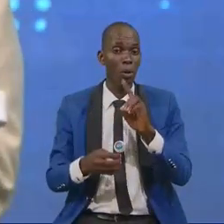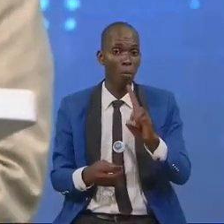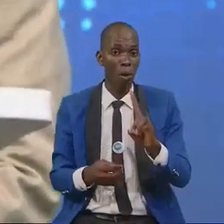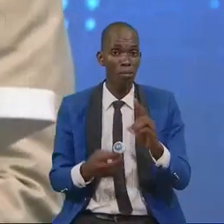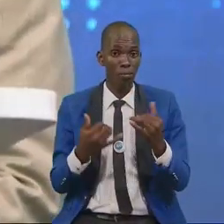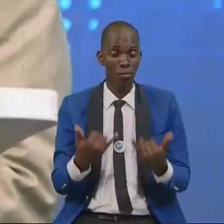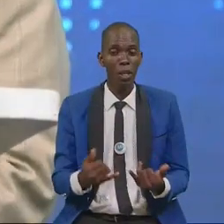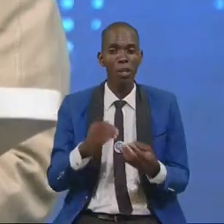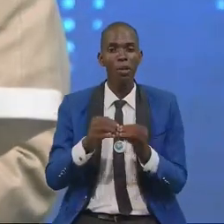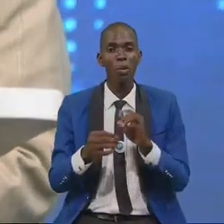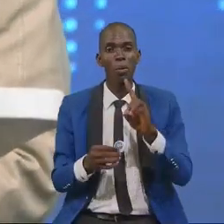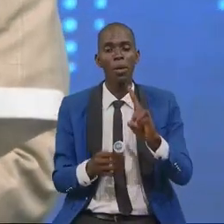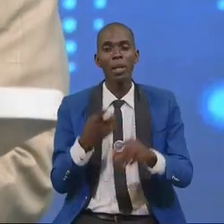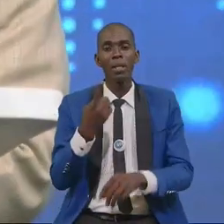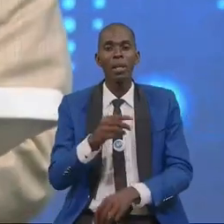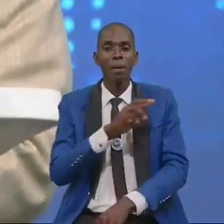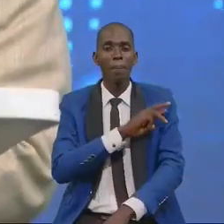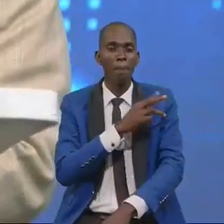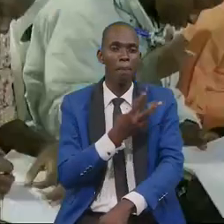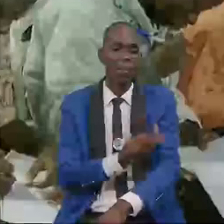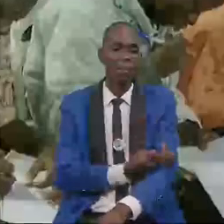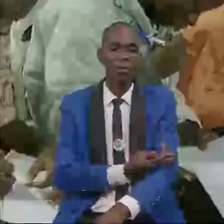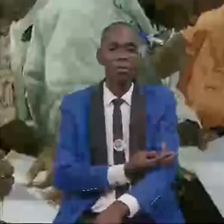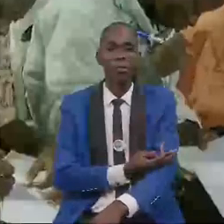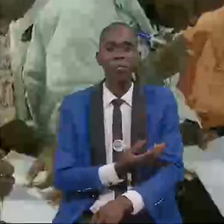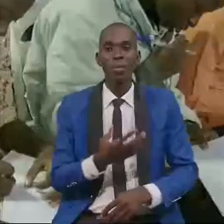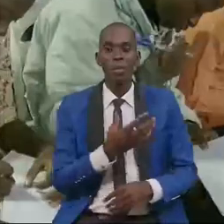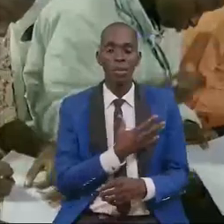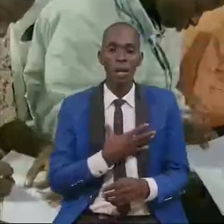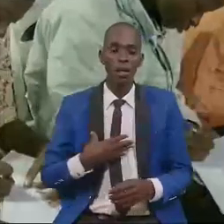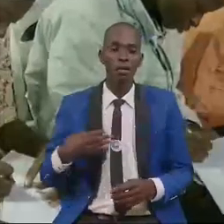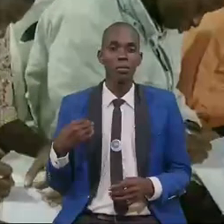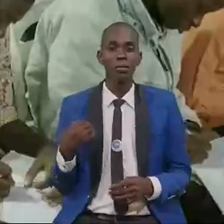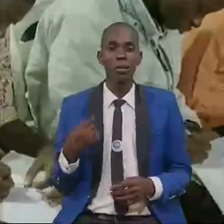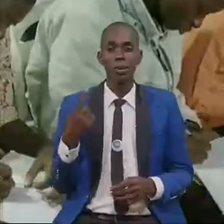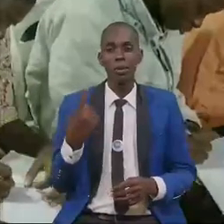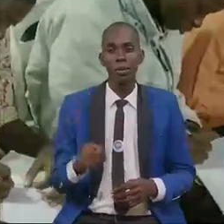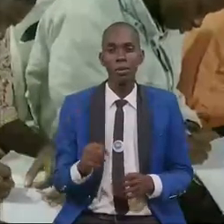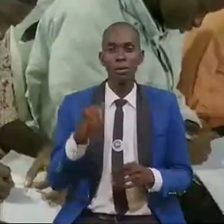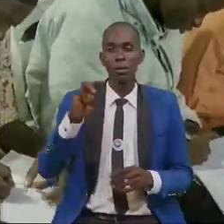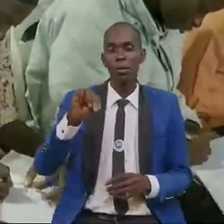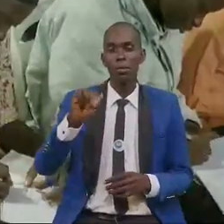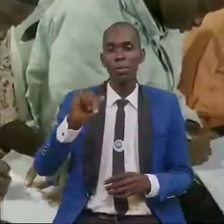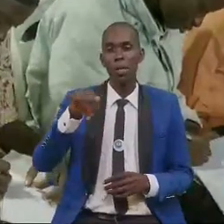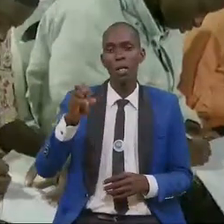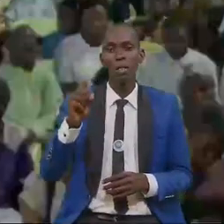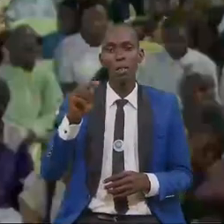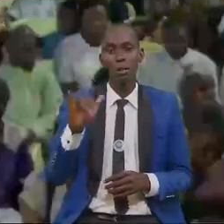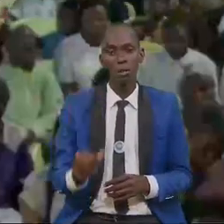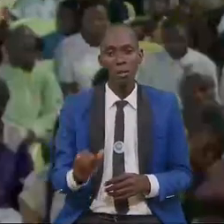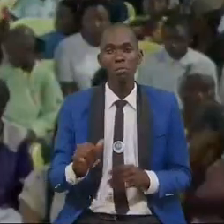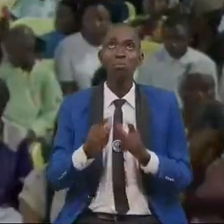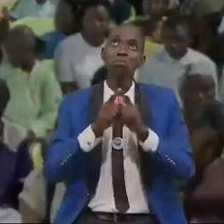nous considérons la puissance et la majesté du médiateur